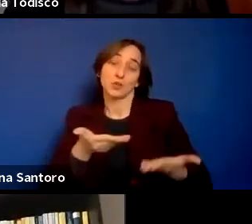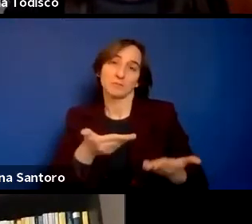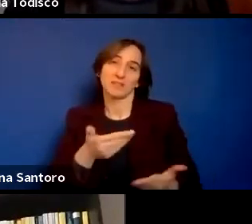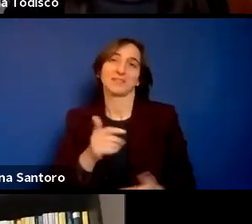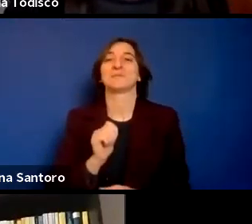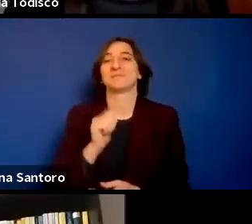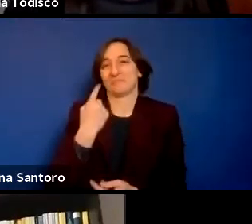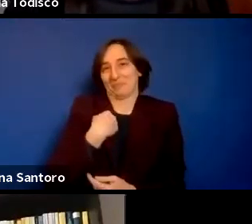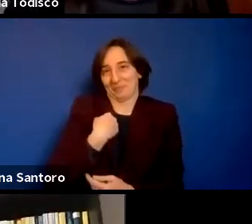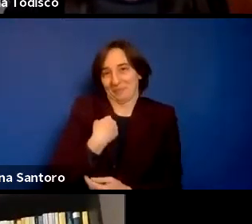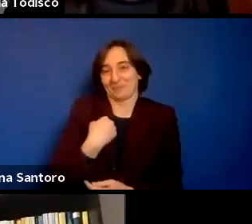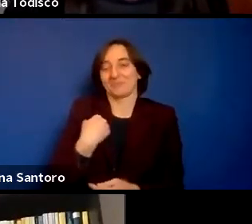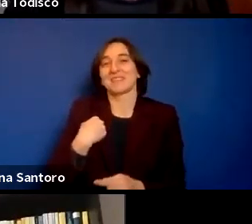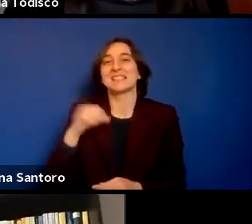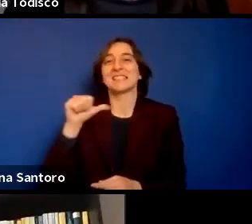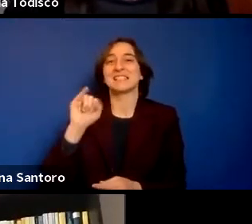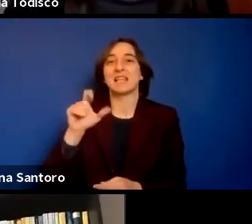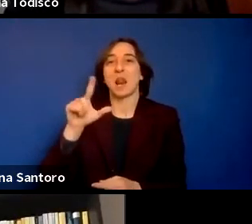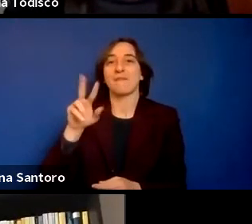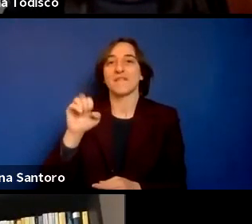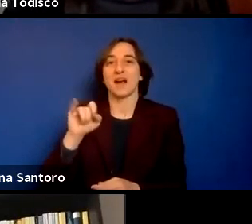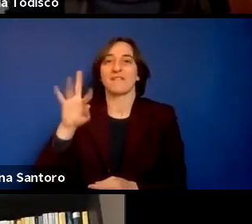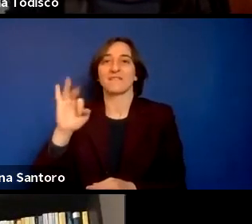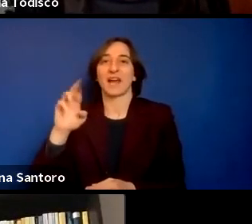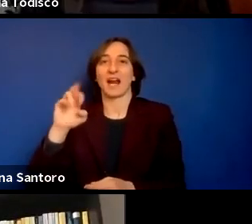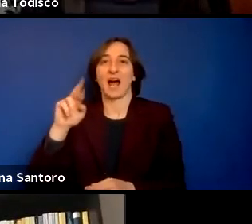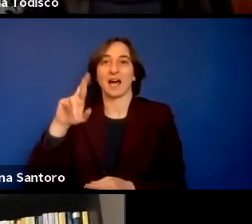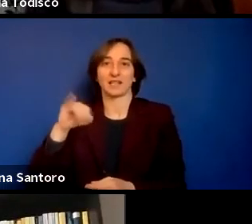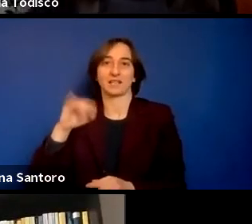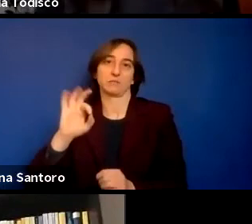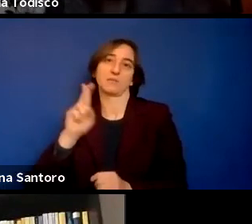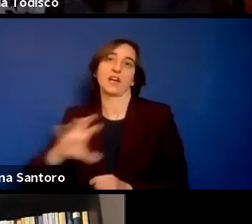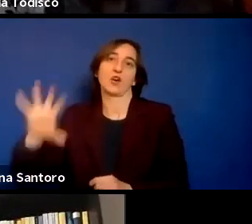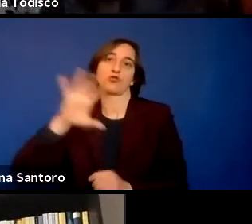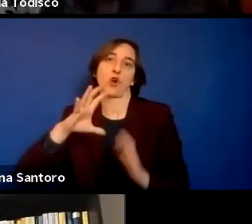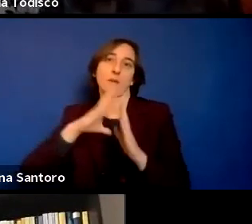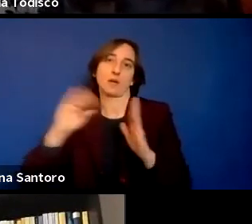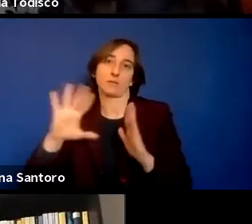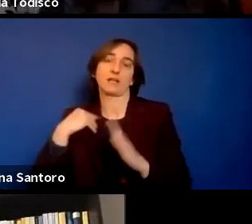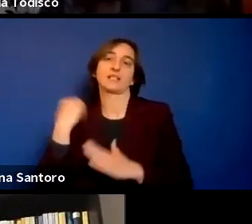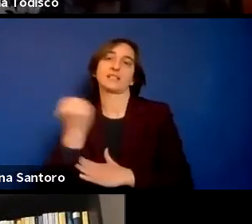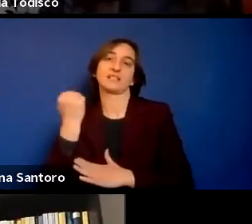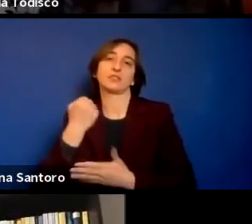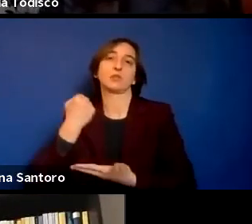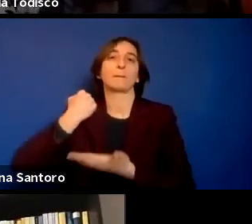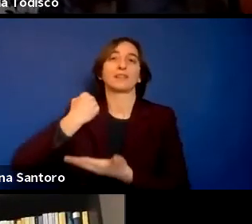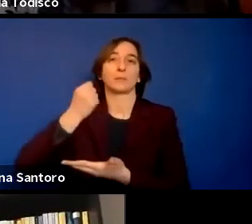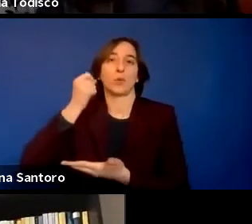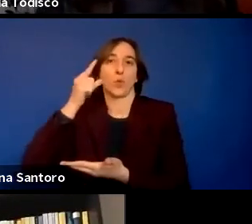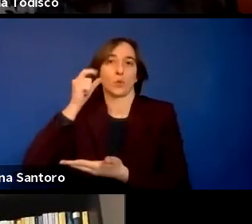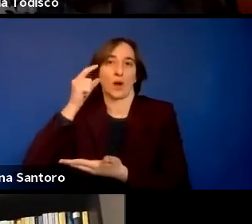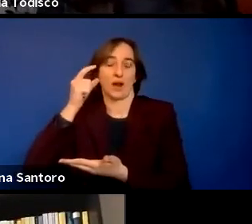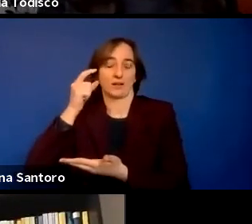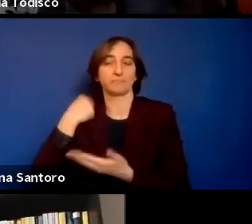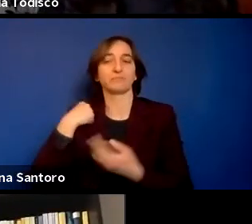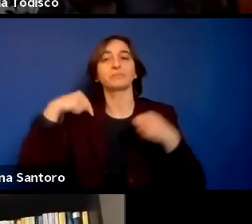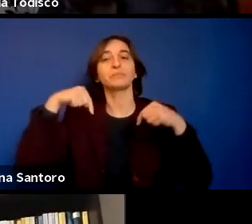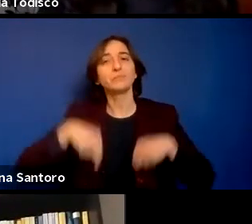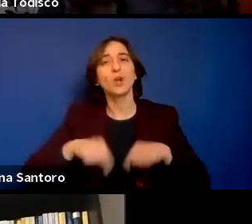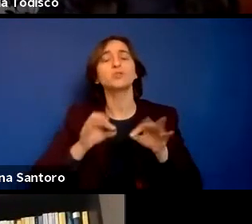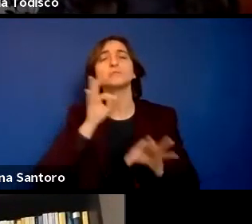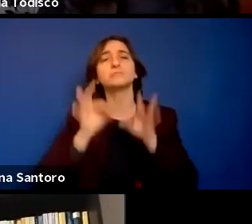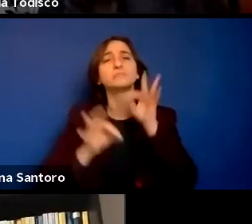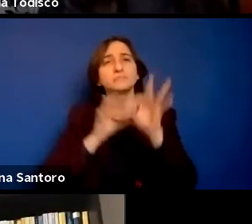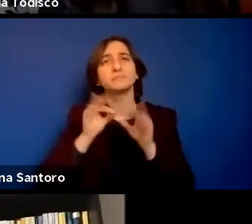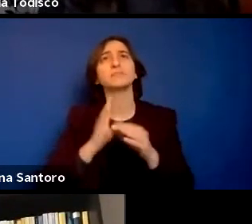Silvia Ferrari della Regione Emilia-Romagna, del Servizio Patrimonio Culturale. Oggi parleremo di accessibilità